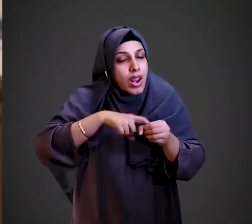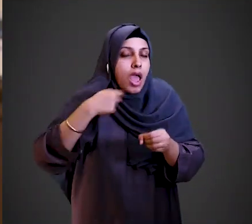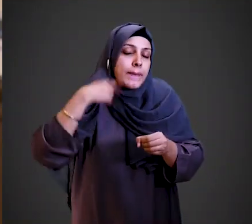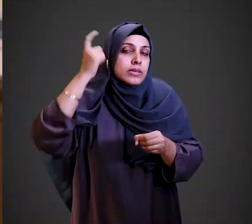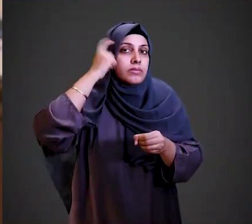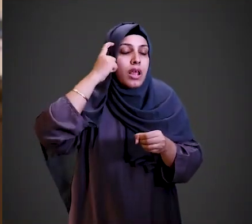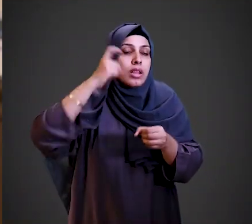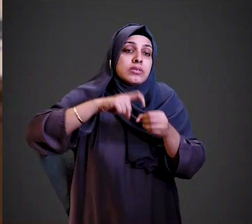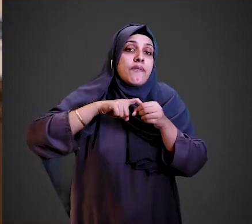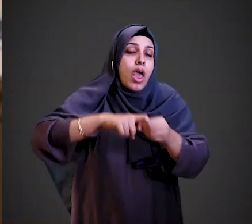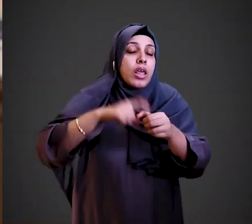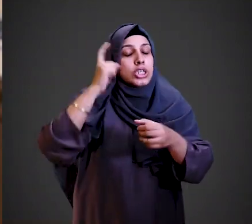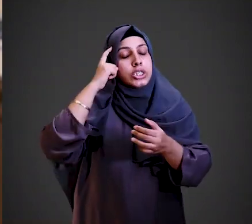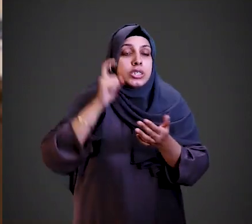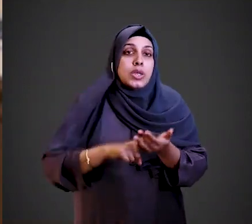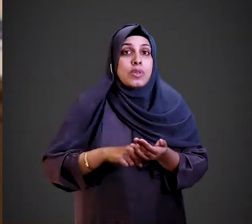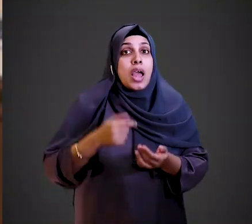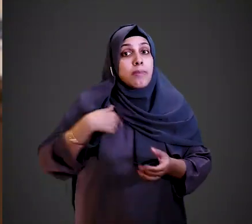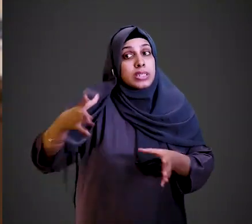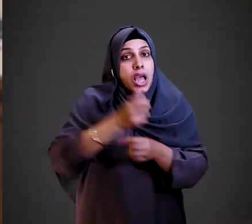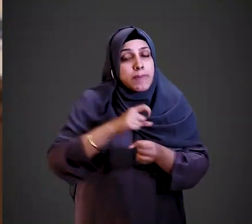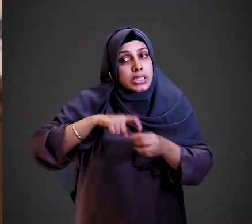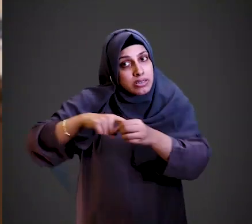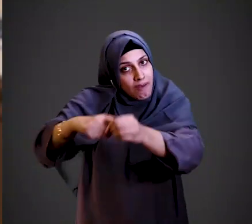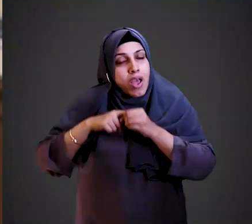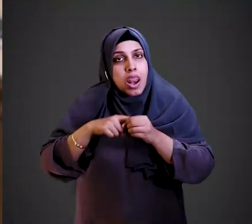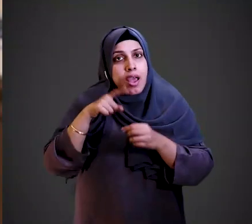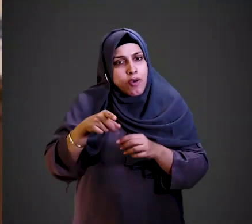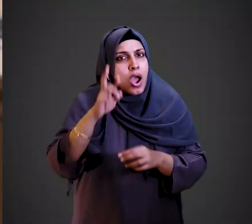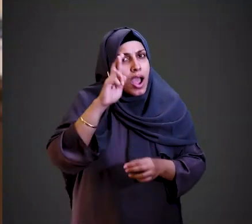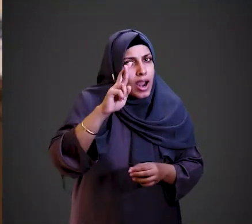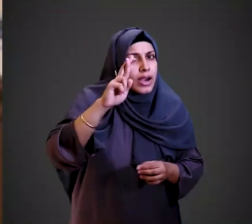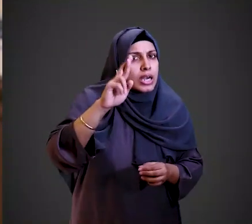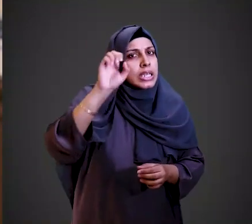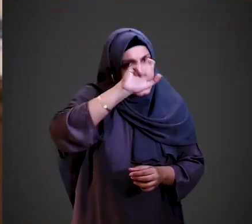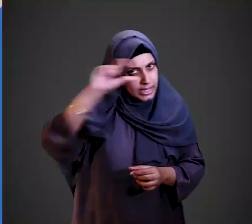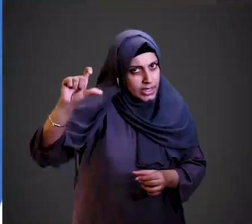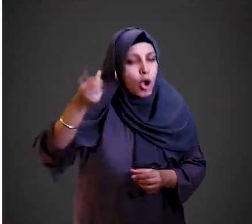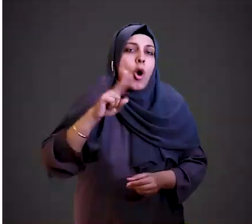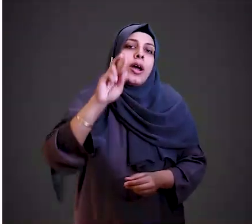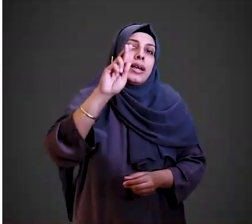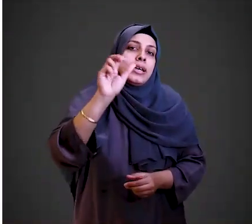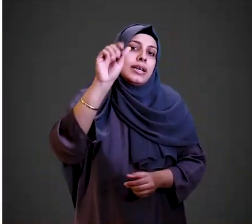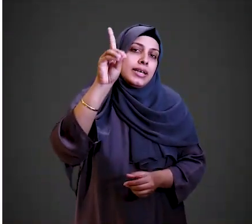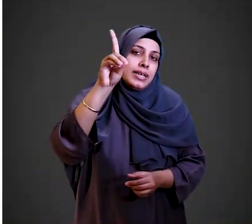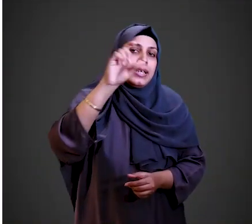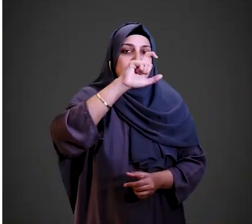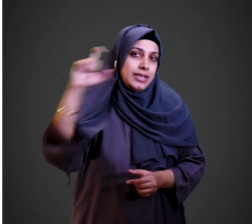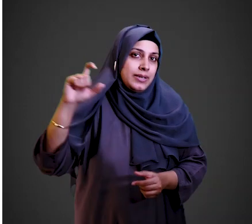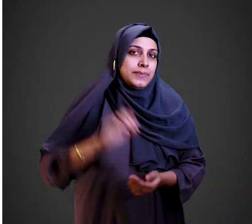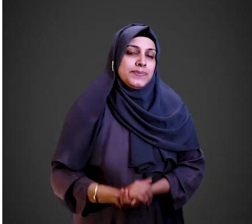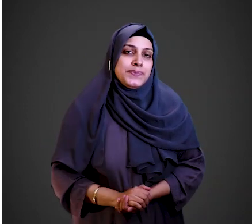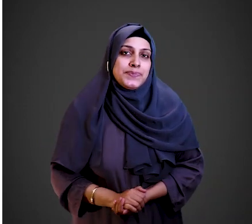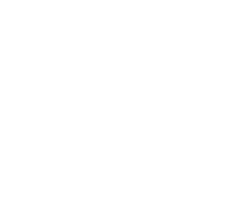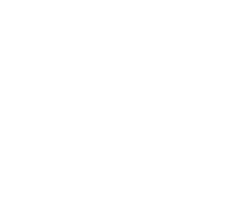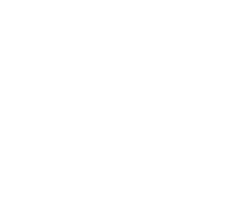سوالوں کو اپنے ذہن میں رکھیں جب ہم دیکھتے ہیں یا اپنے آپ سے یہ سوال پوچھتے ہیں کہ ریگولیشن یا ڈی ریگولیشن.